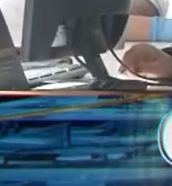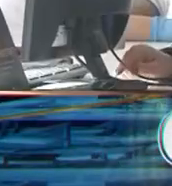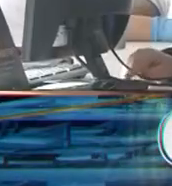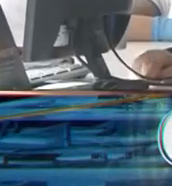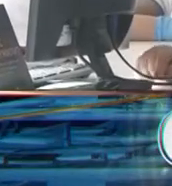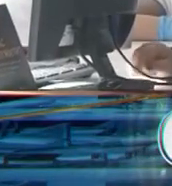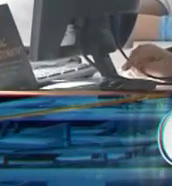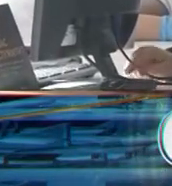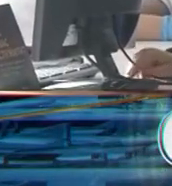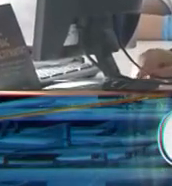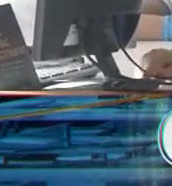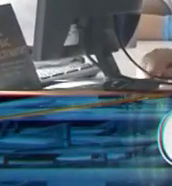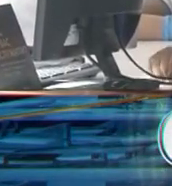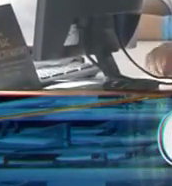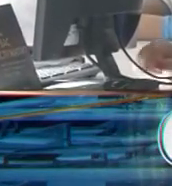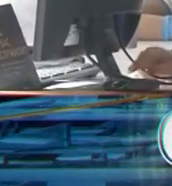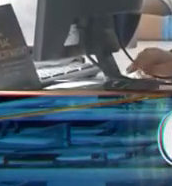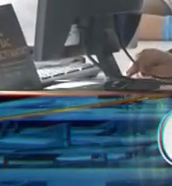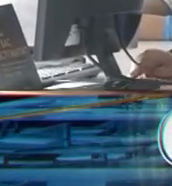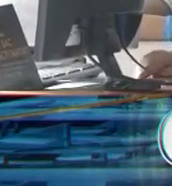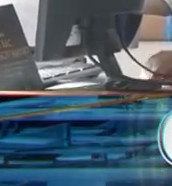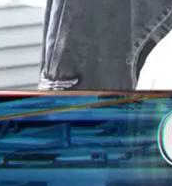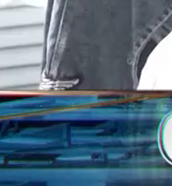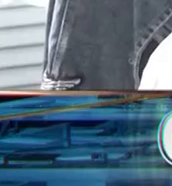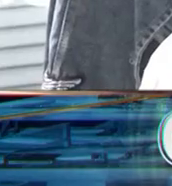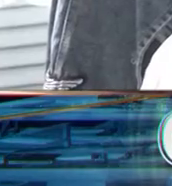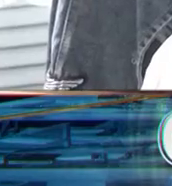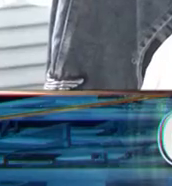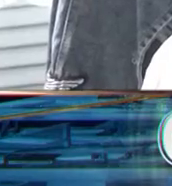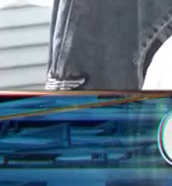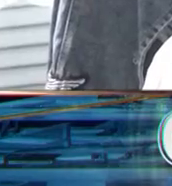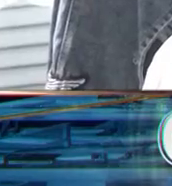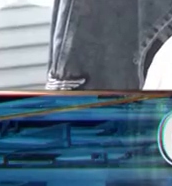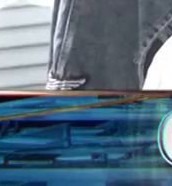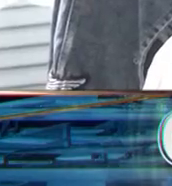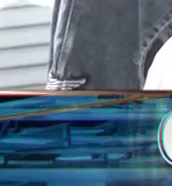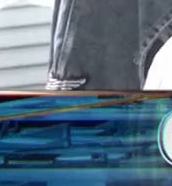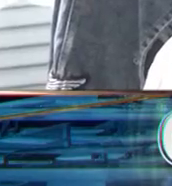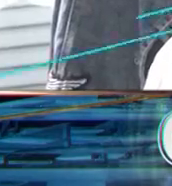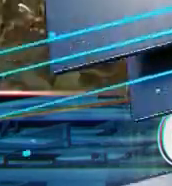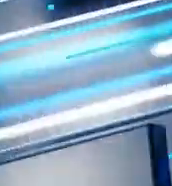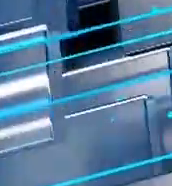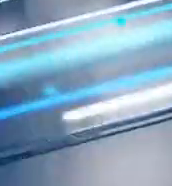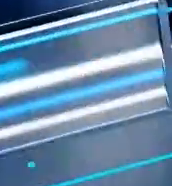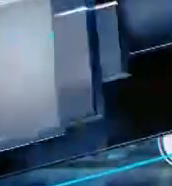Face to face. 46 видов госуслуг можно получить в сервисном Акимате. Теперь и в Исыке.